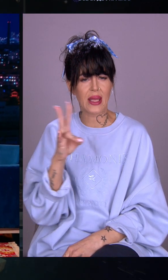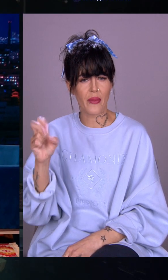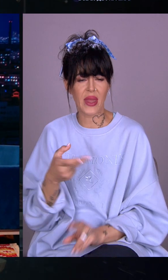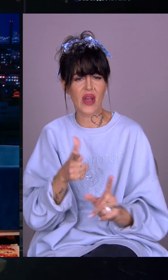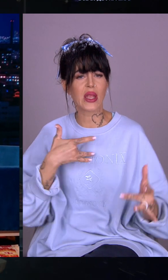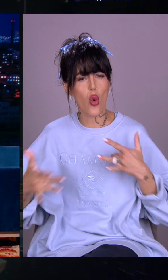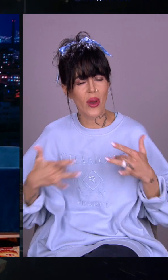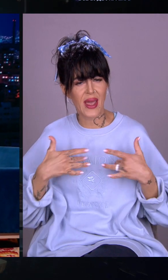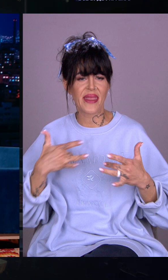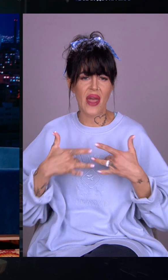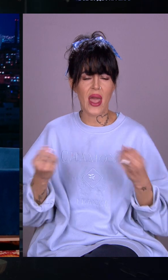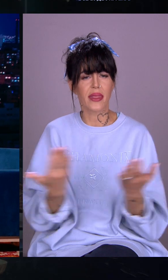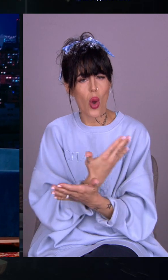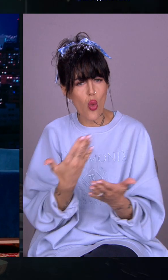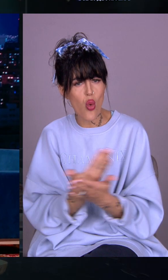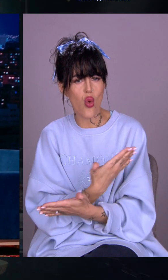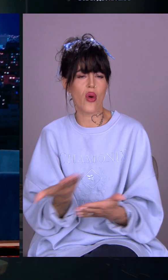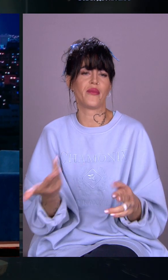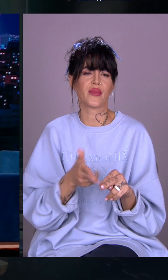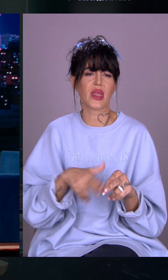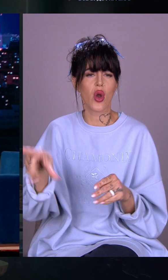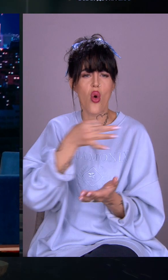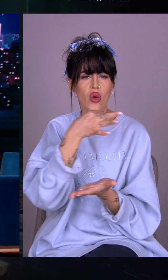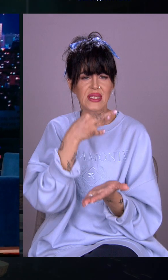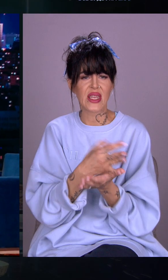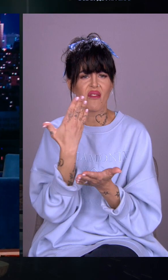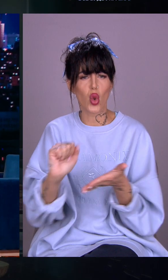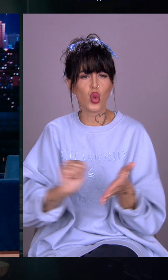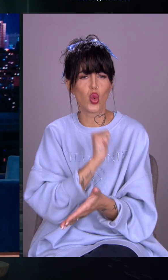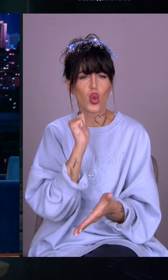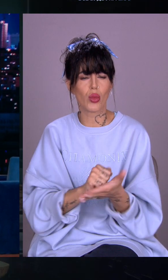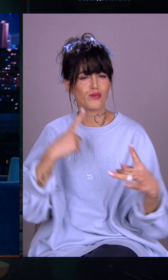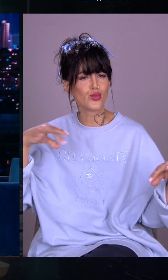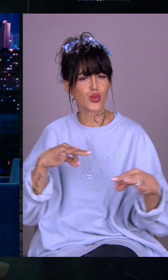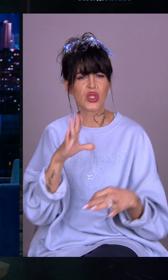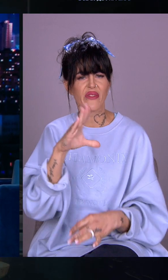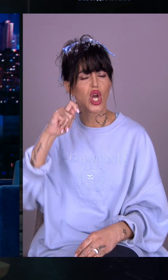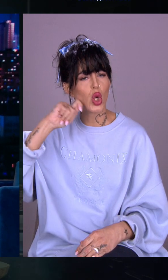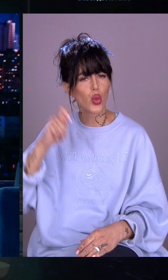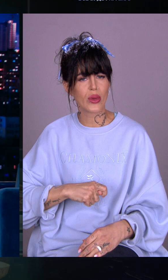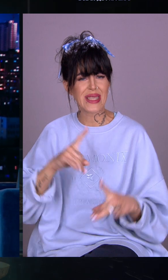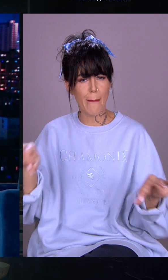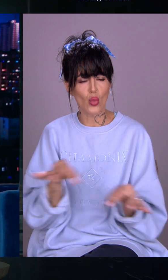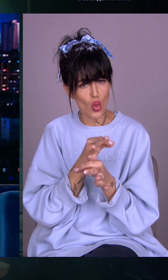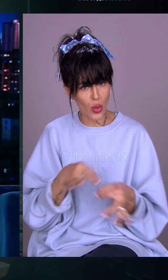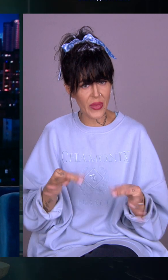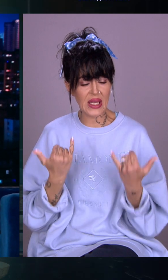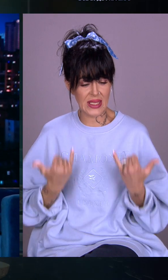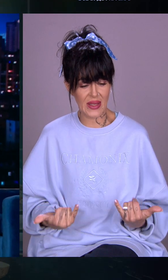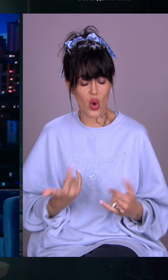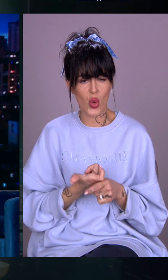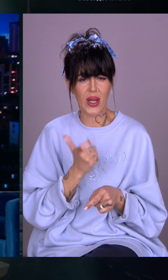театру та кіно, засновниця жанру документальної пісні в українській музиці. І сьогодні вона у нас